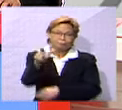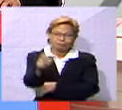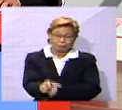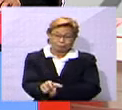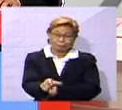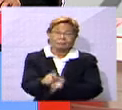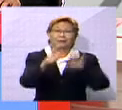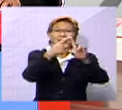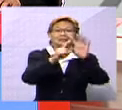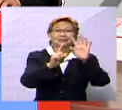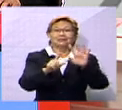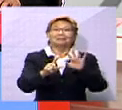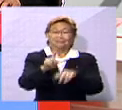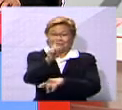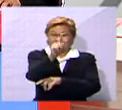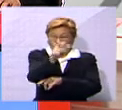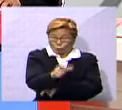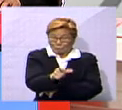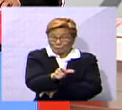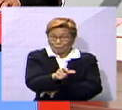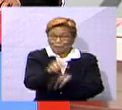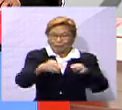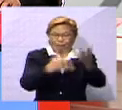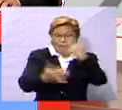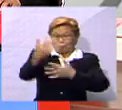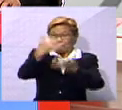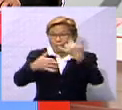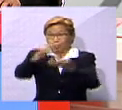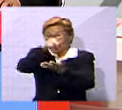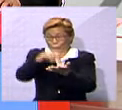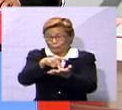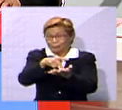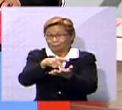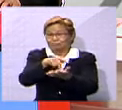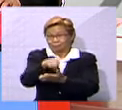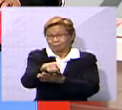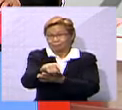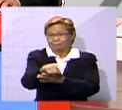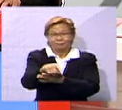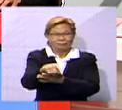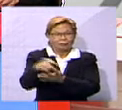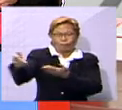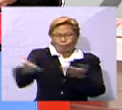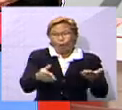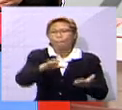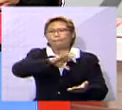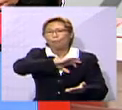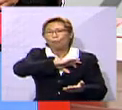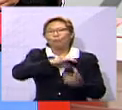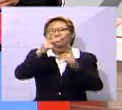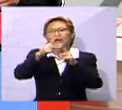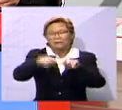orang daripada tujuh suspek yang dipercayai terlibat membakar pusat tahfiz Darul Quran Itti-fa-qiyah dibawa oleh polis